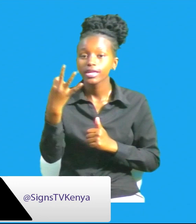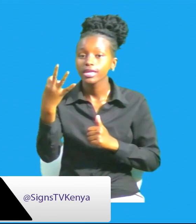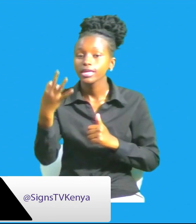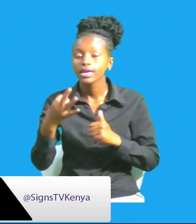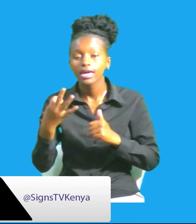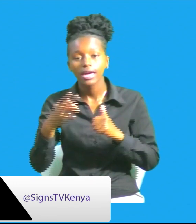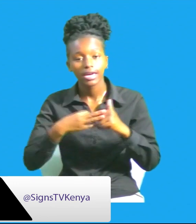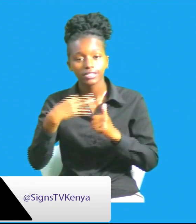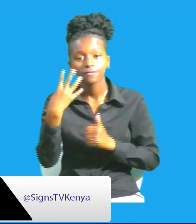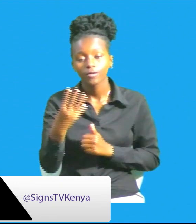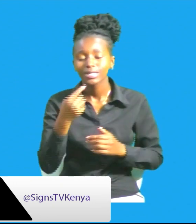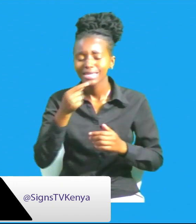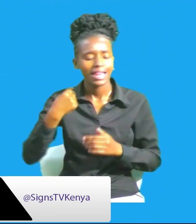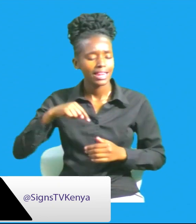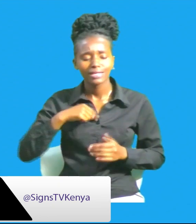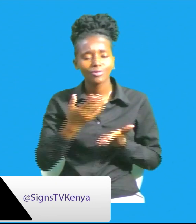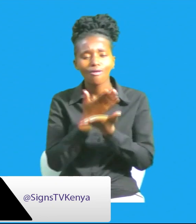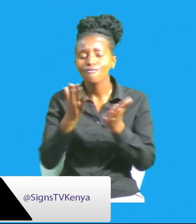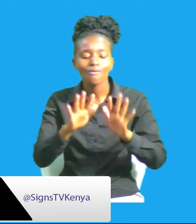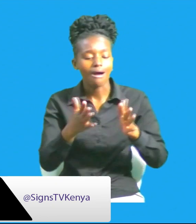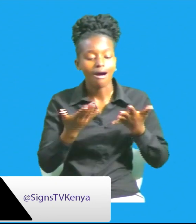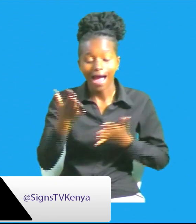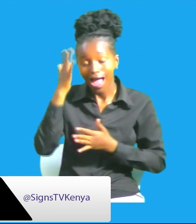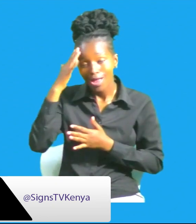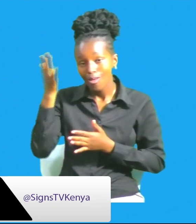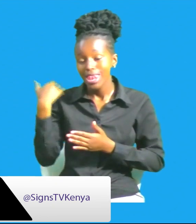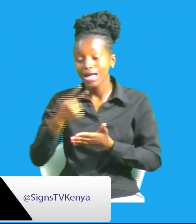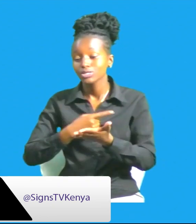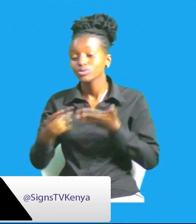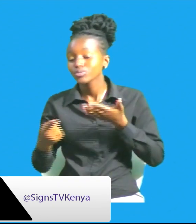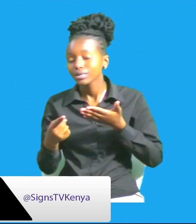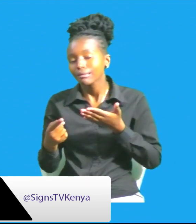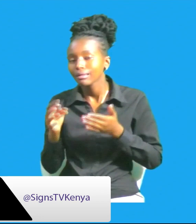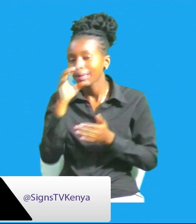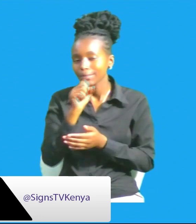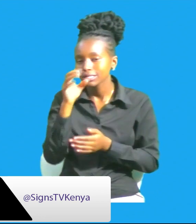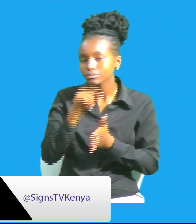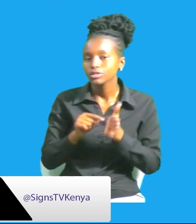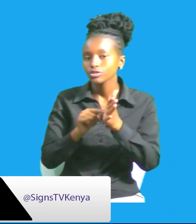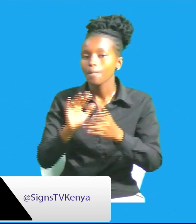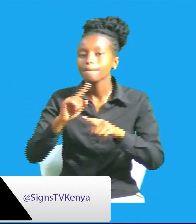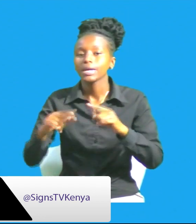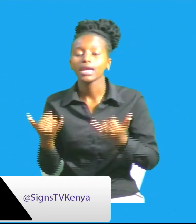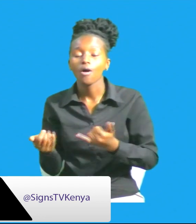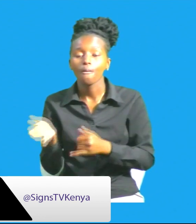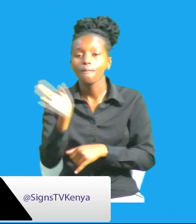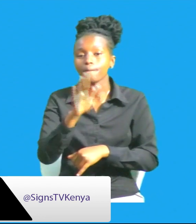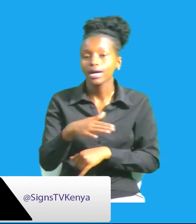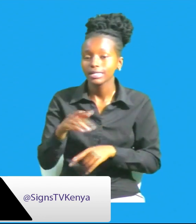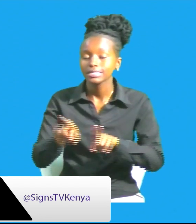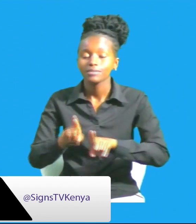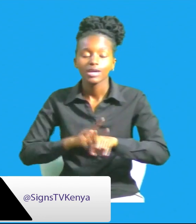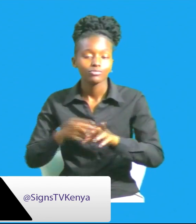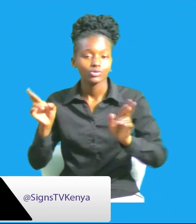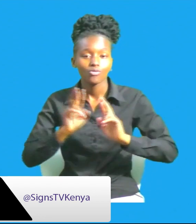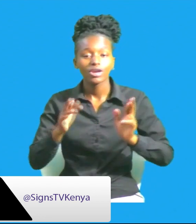0111980384. How have you been? I know last week has been tumepoteana kidogo, lakini we are here, we are back, and kama kawaida I want